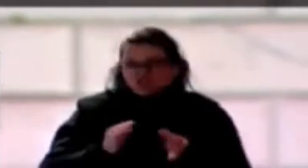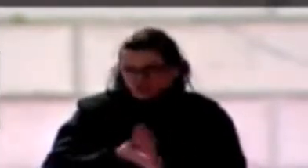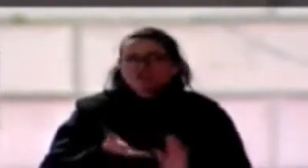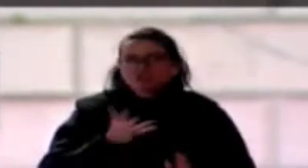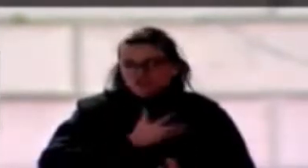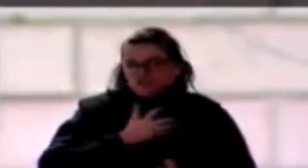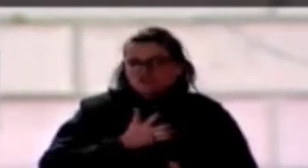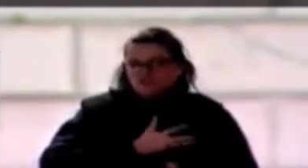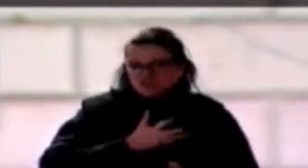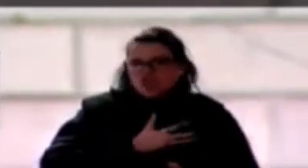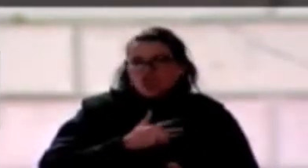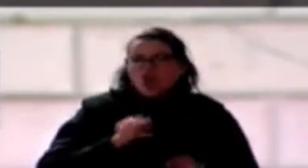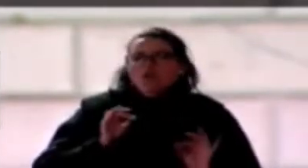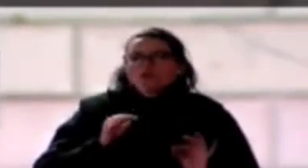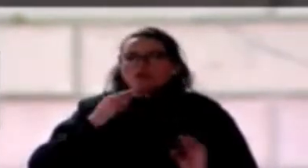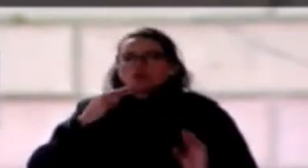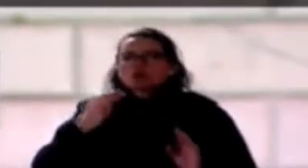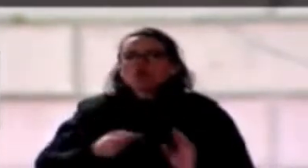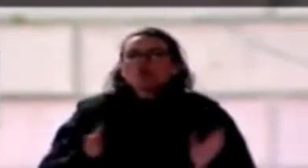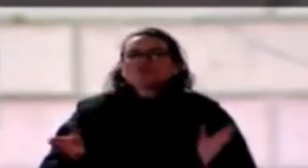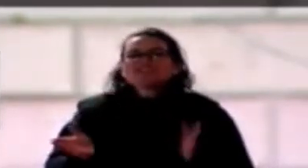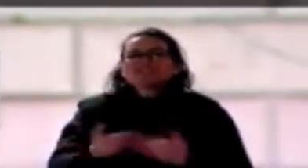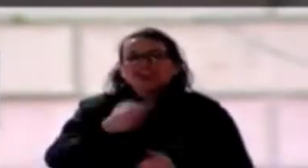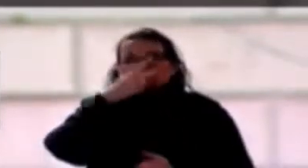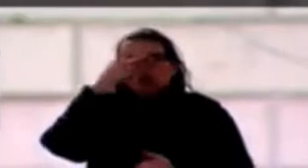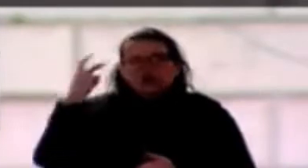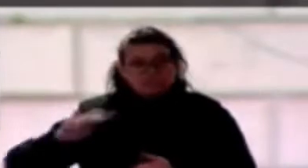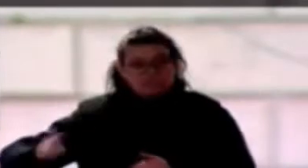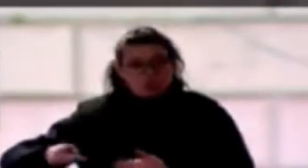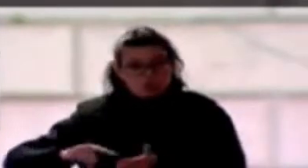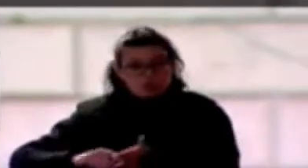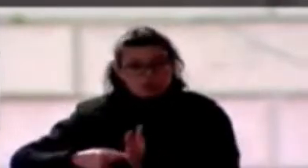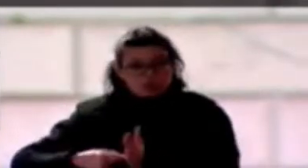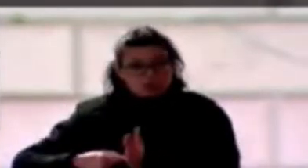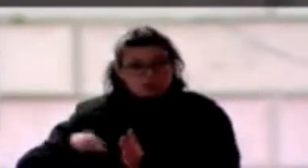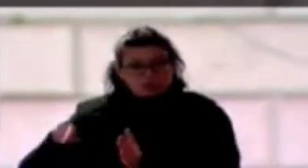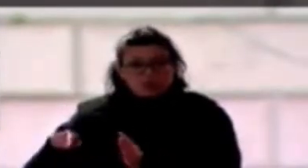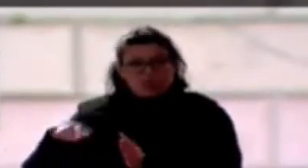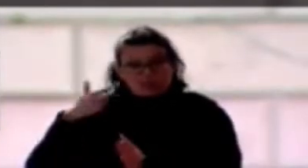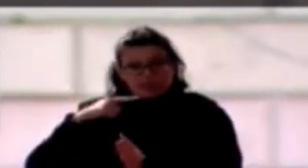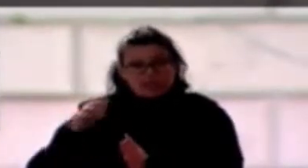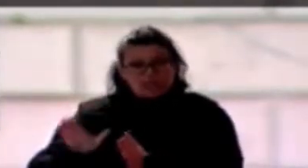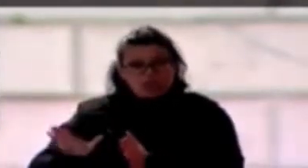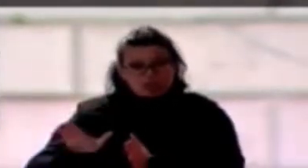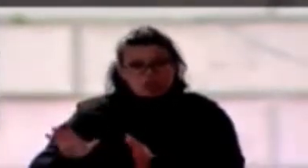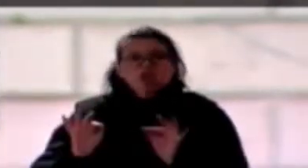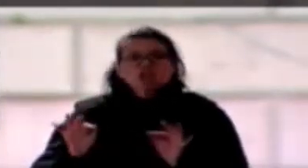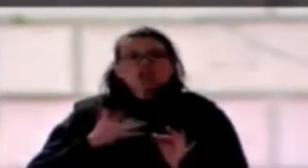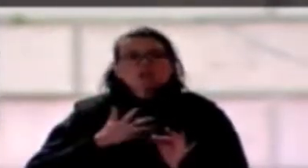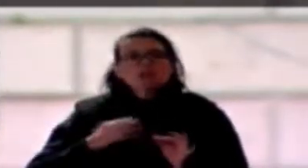quella che è stata chiamata la scatola nera della Seconda Repubblica, quello su cui si basano gli accordi,